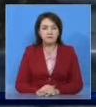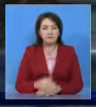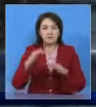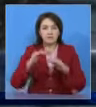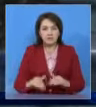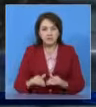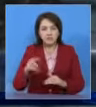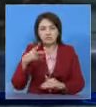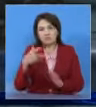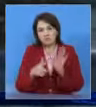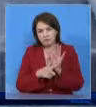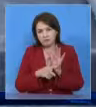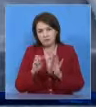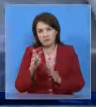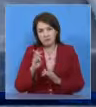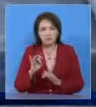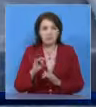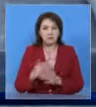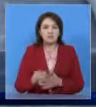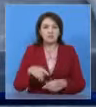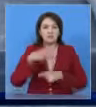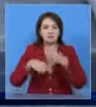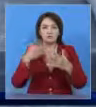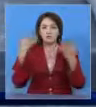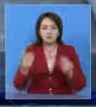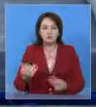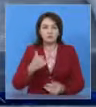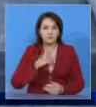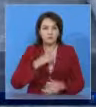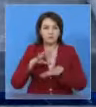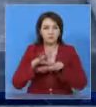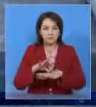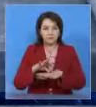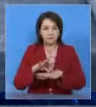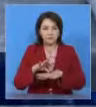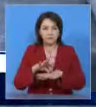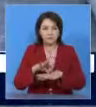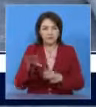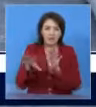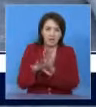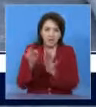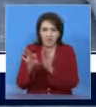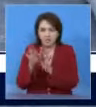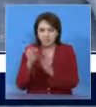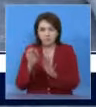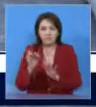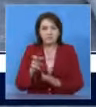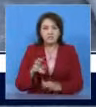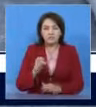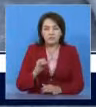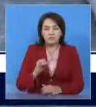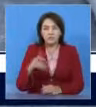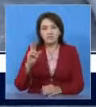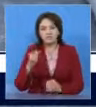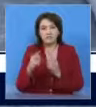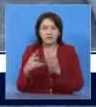нижний слой 7 сантиметров. На сегодняшний день у нас ведется сейчас отбор. Керн проявляется по